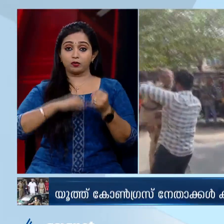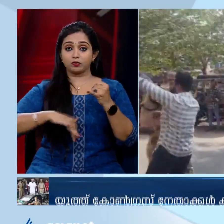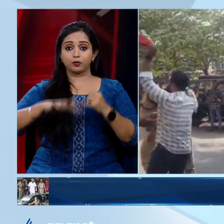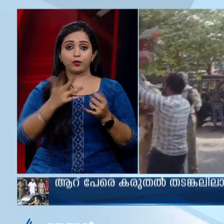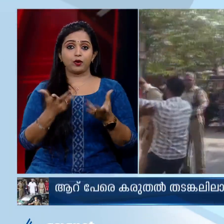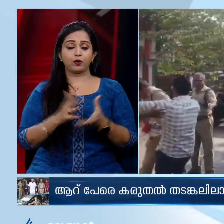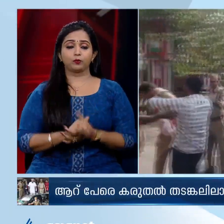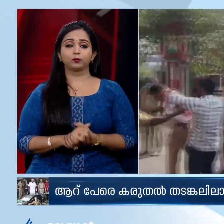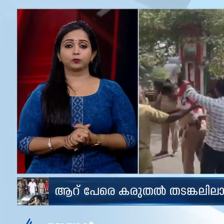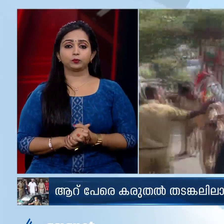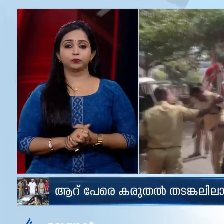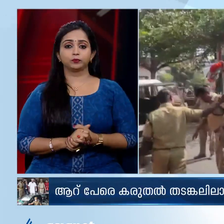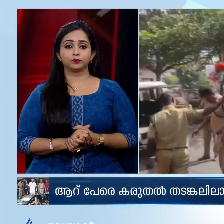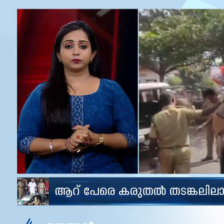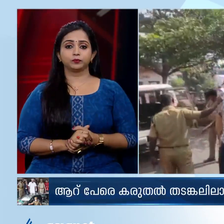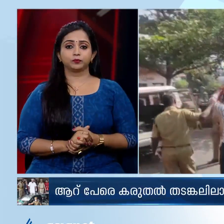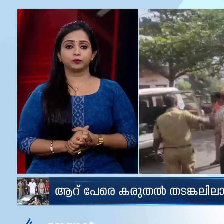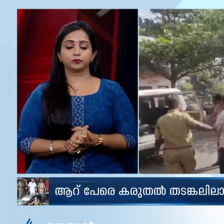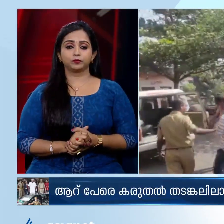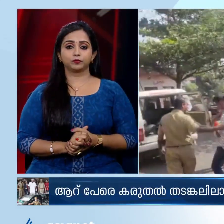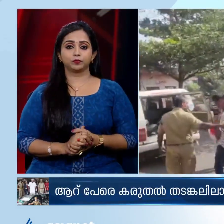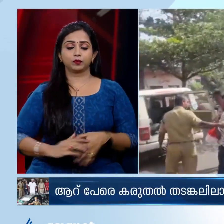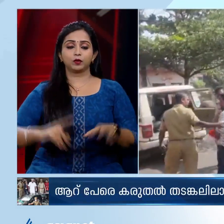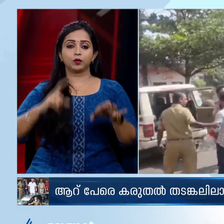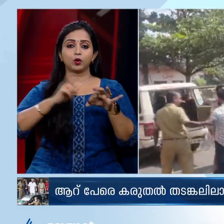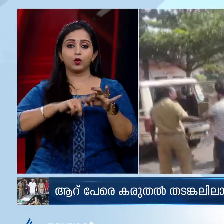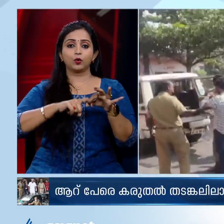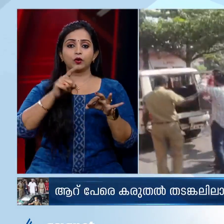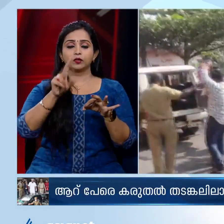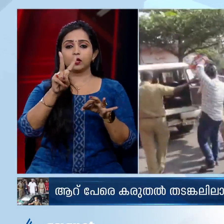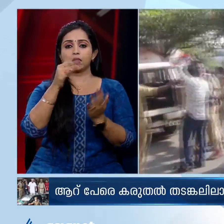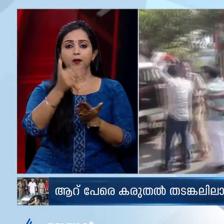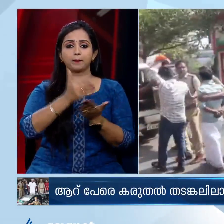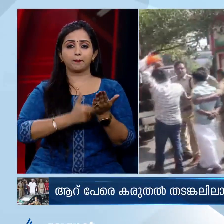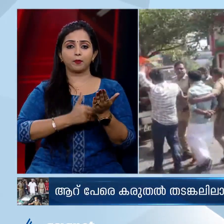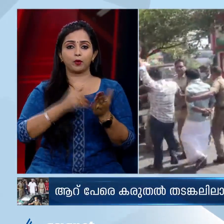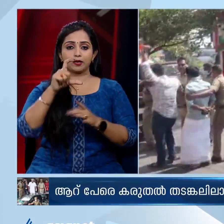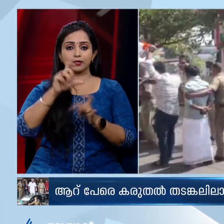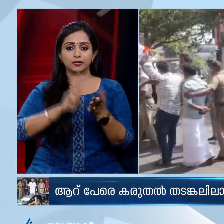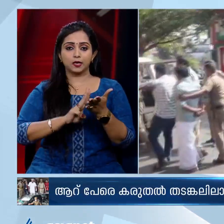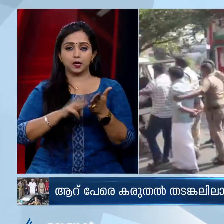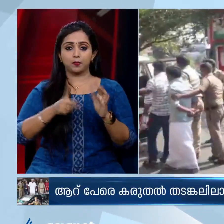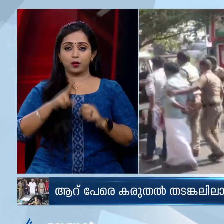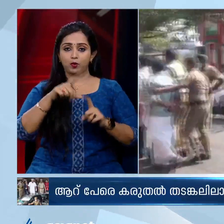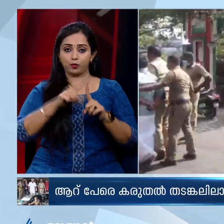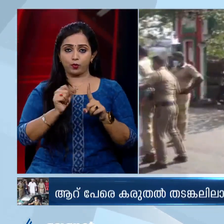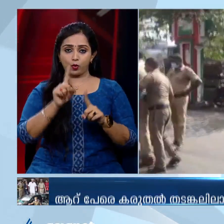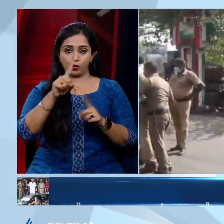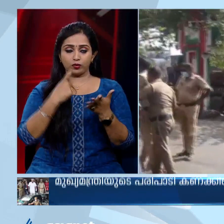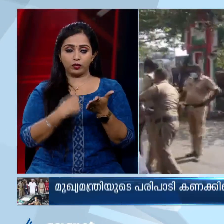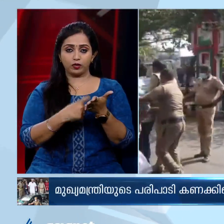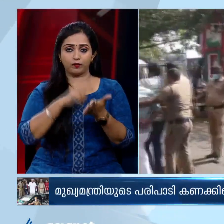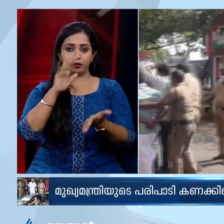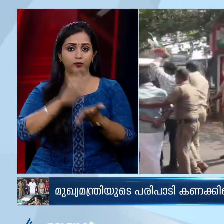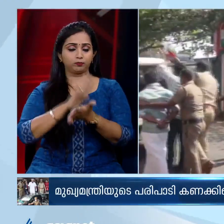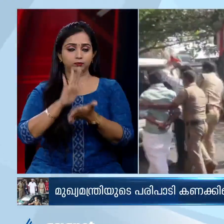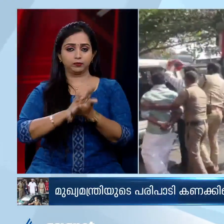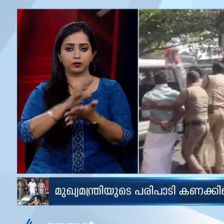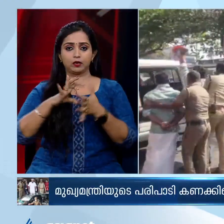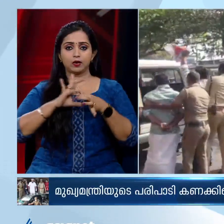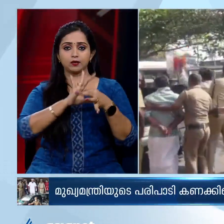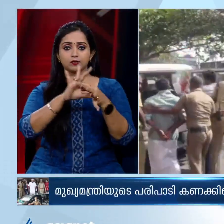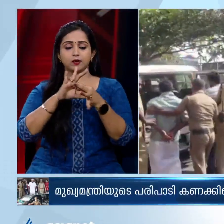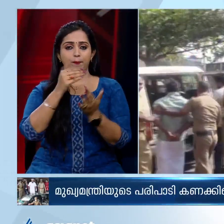വിവരങ്ങൾ? തീർച്ചയായിട്ടും കൊല്ലം ജില്ലയിൽ രണ്ട് പരിപാടികളാണ് മുഖ്യമന്ത്രിക്ക് ഉള്ളത്. ഒന്ന് റവന്യൂ ദിനാഘോഷത്തിന്റെ ഭാഗമായുള്ള